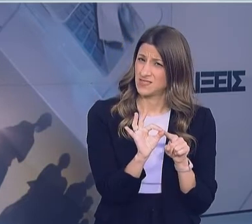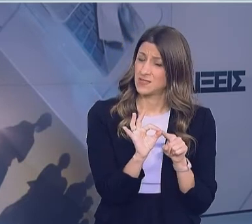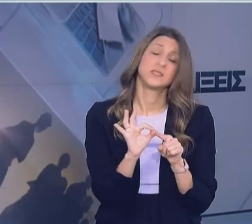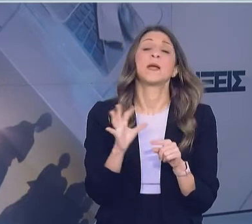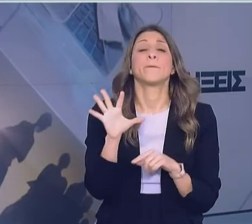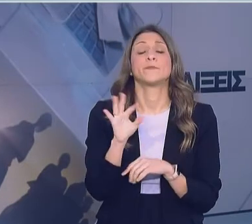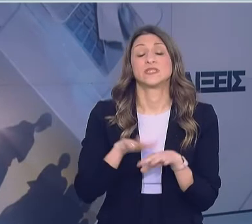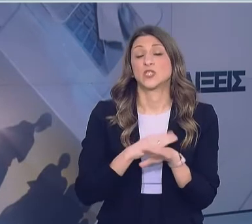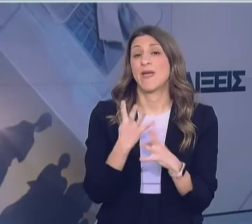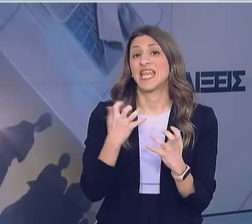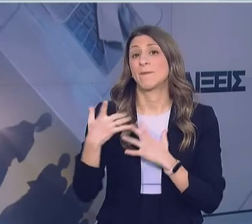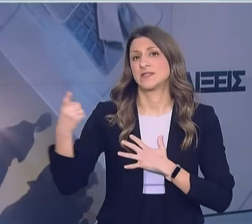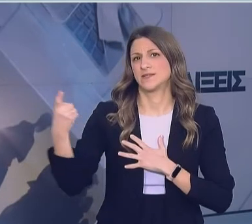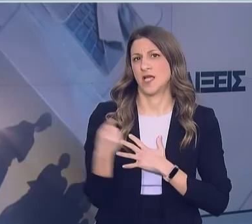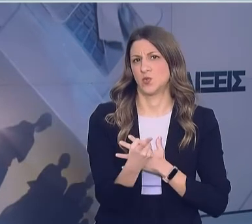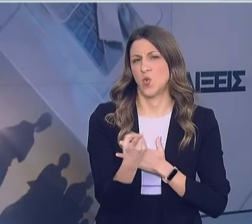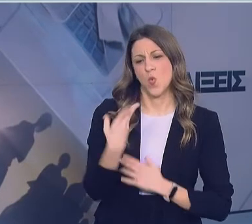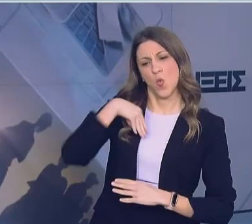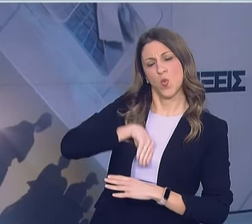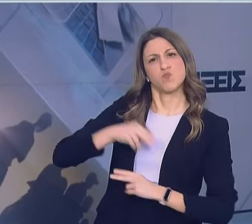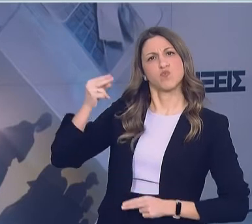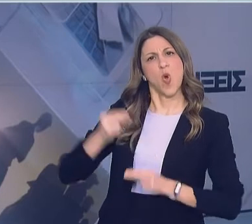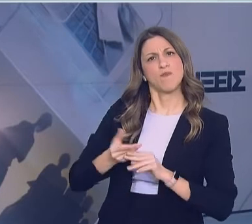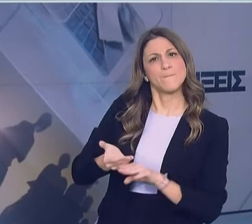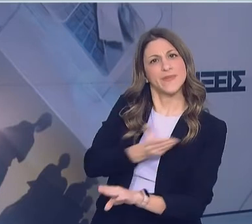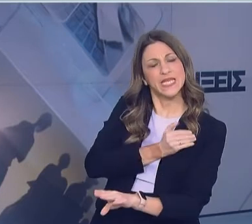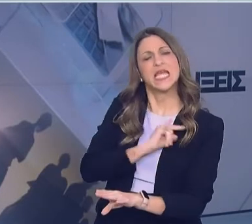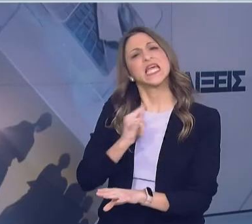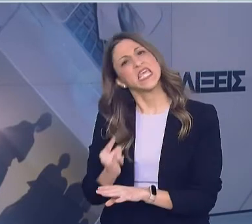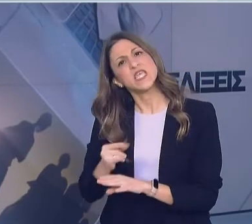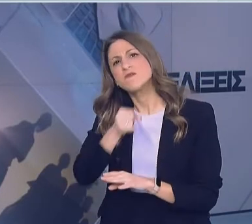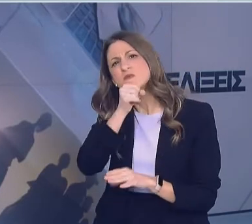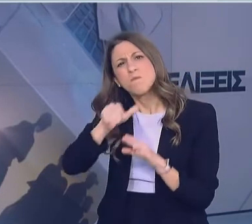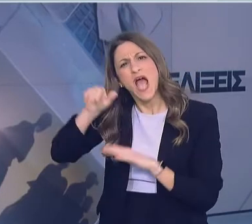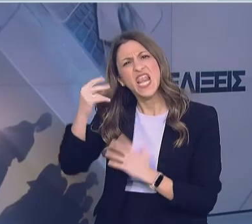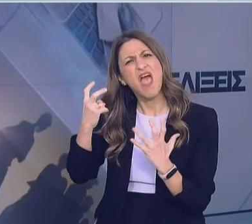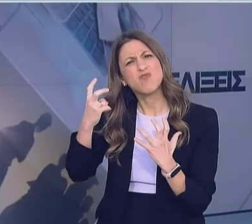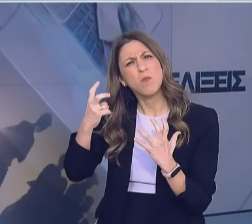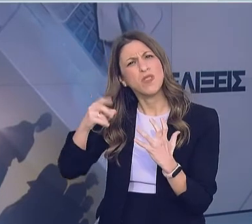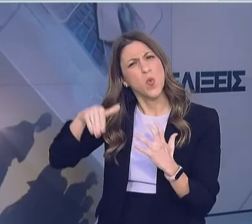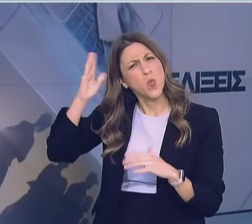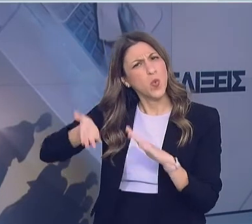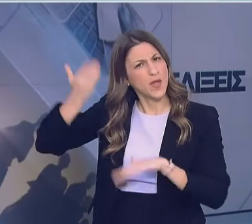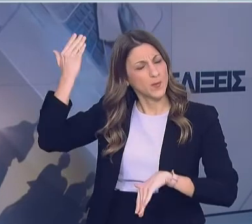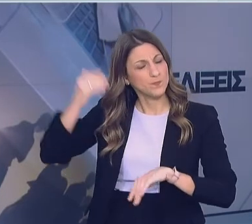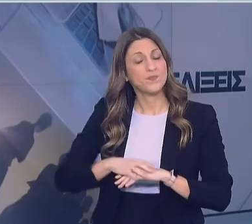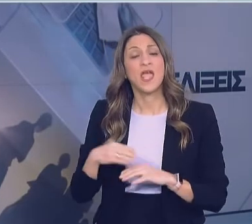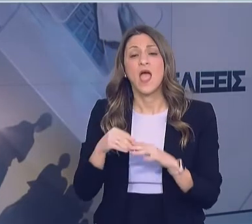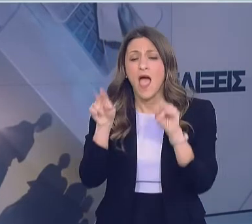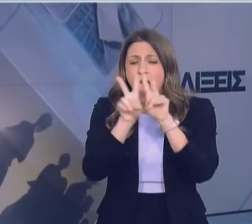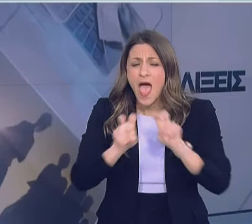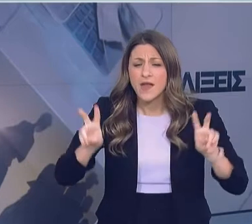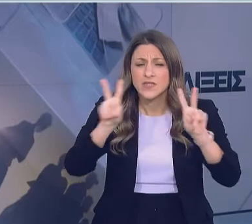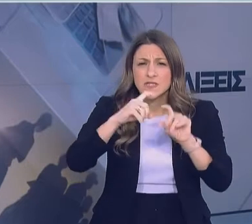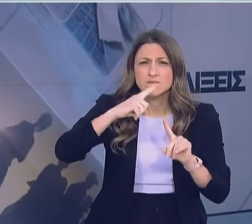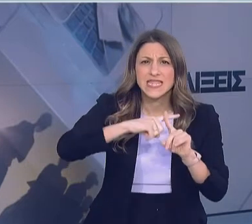Το 95% είχαν κάποιο υποκείμενο νόσημα ή και ηλικία 70 ετών και άνω. Έχουν διενεργηθεί έως